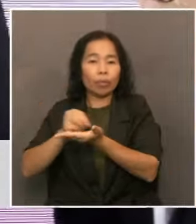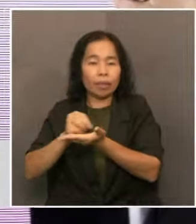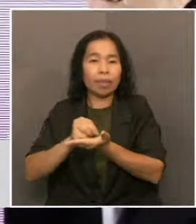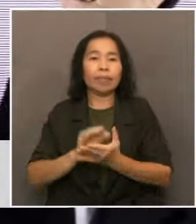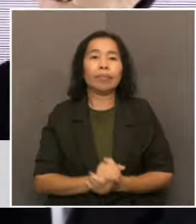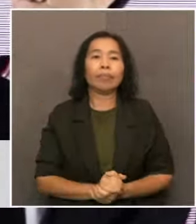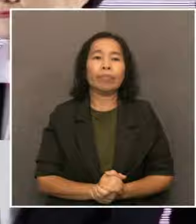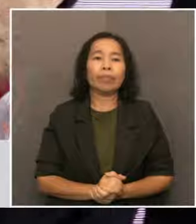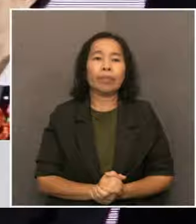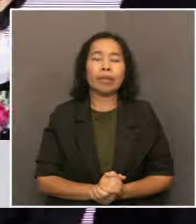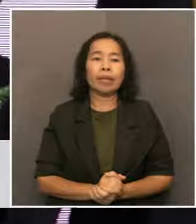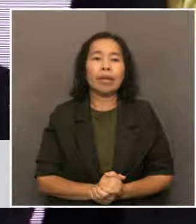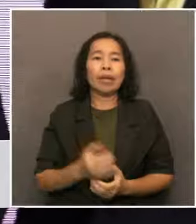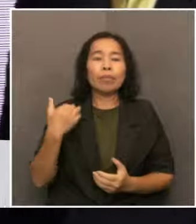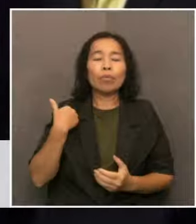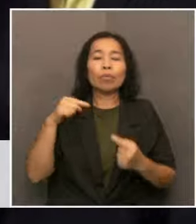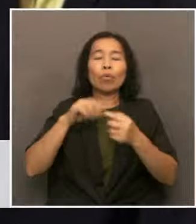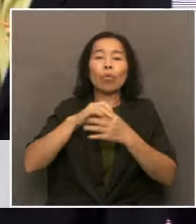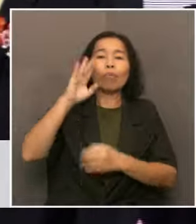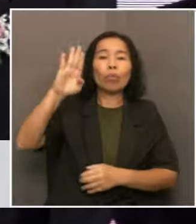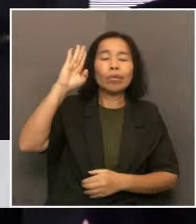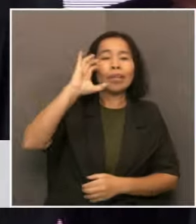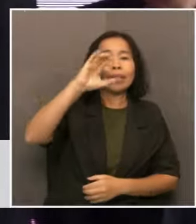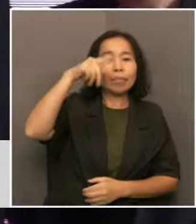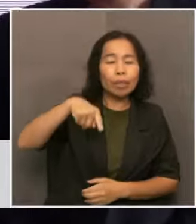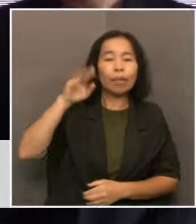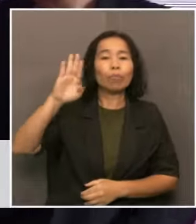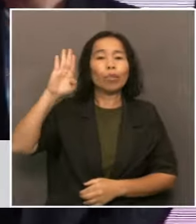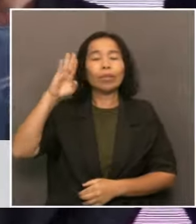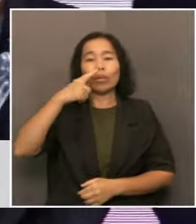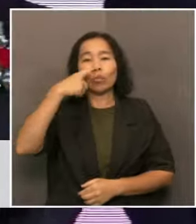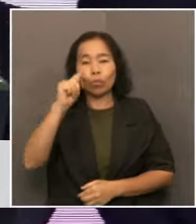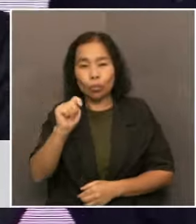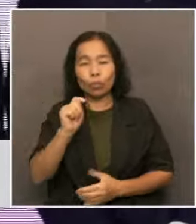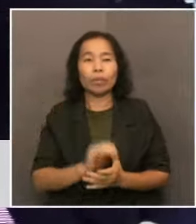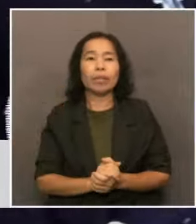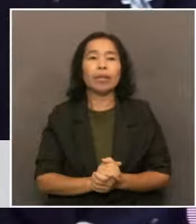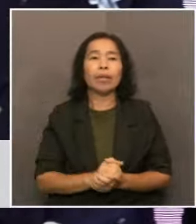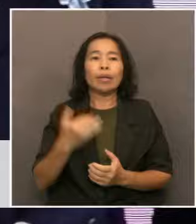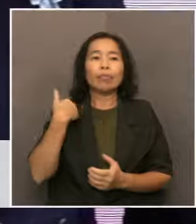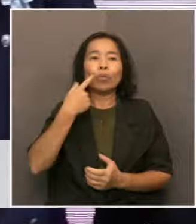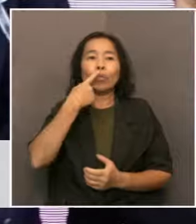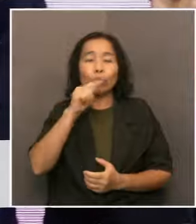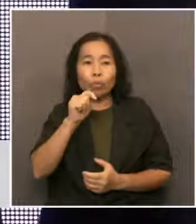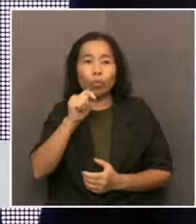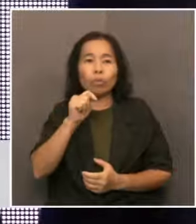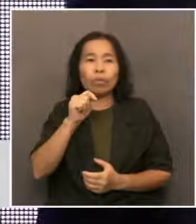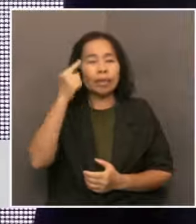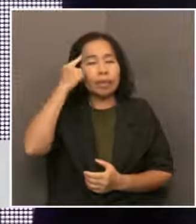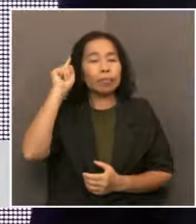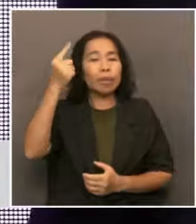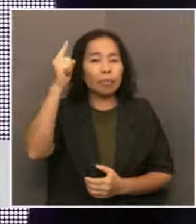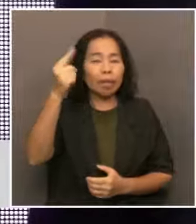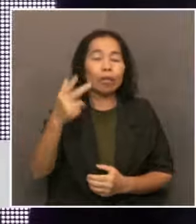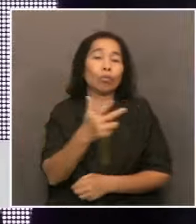ยเครื่อเจรมพกภัณฑ บริษัท True Corporation จำกัดมหาชนโดยทรูปลูกปญญาด็อกเตอ์เนช